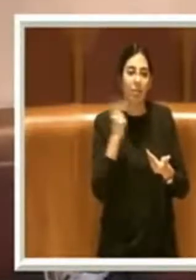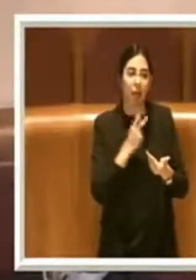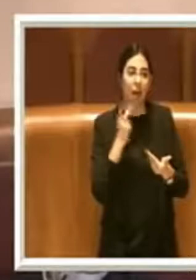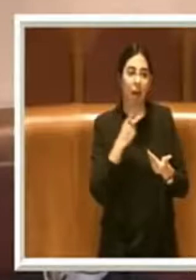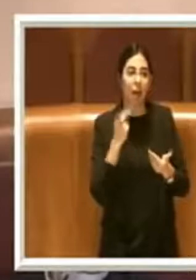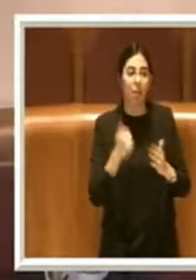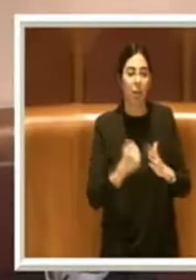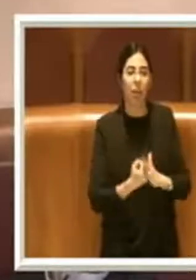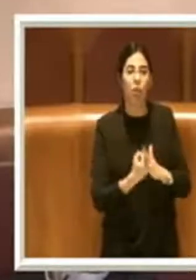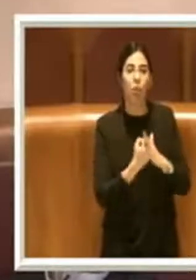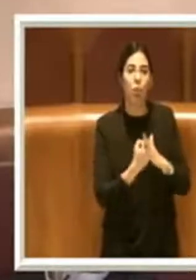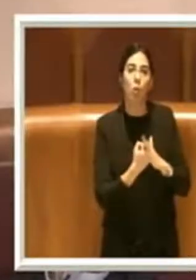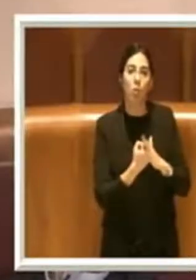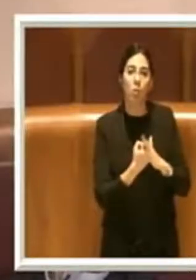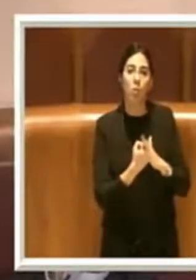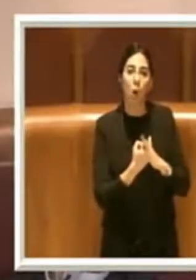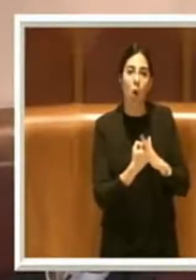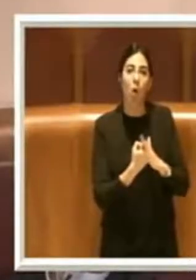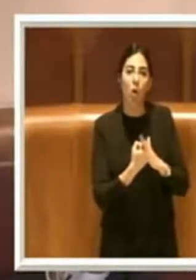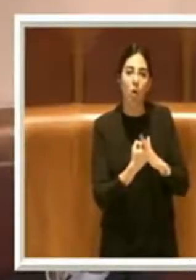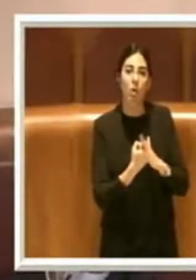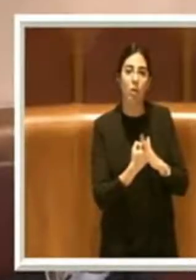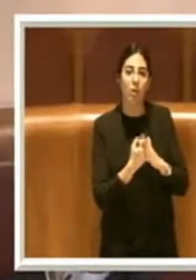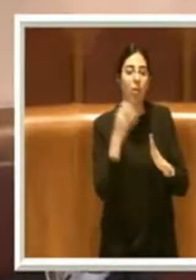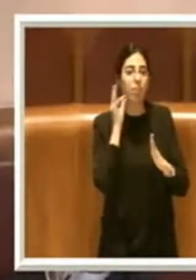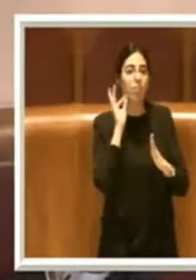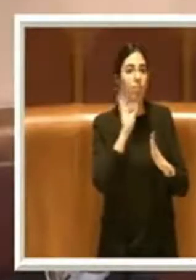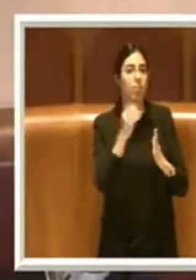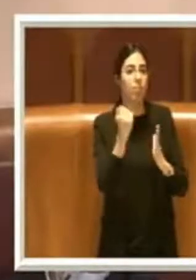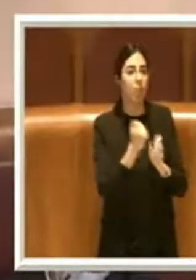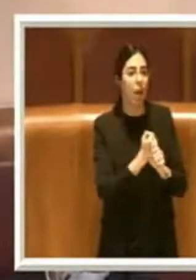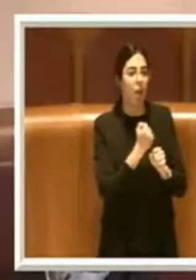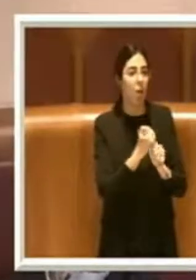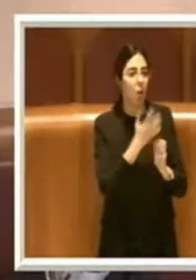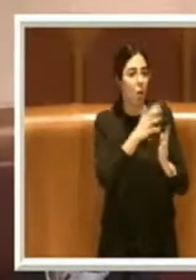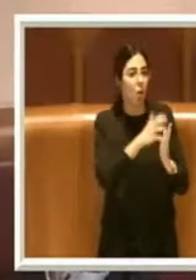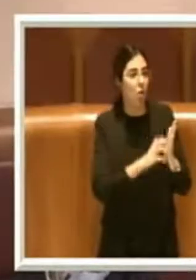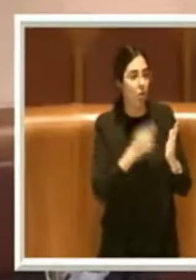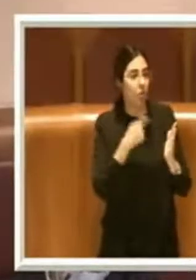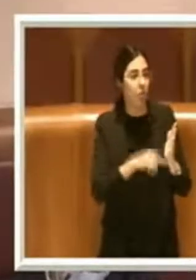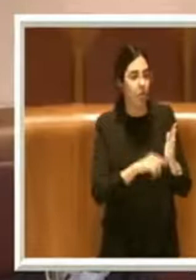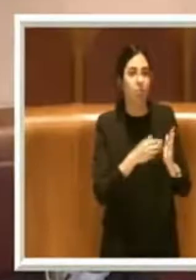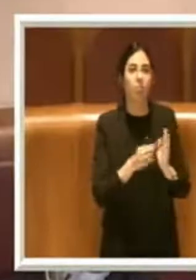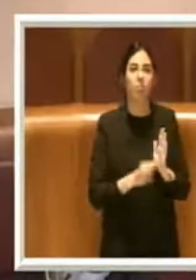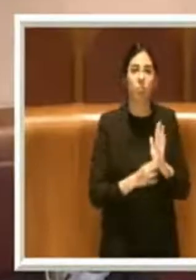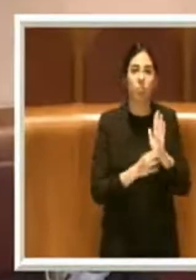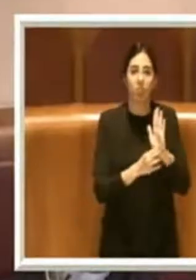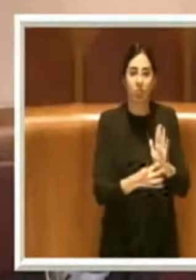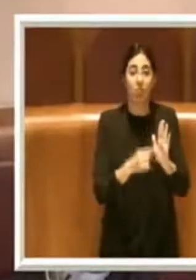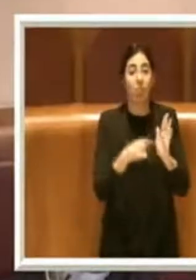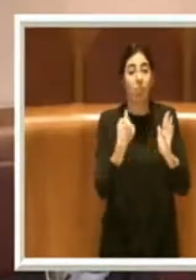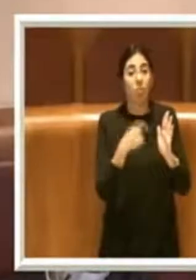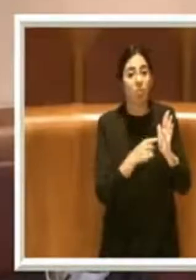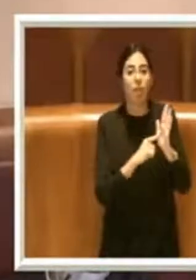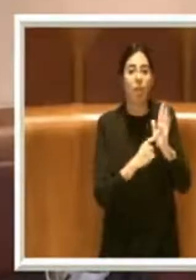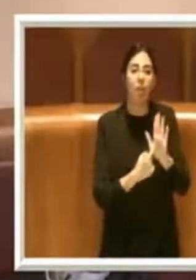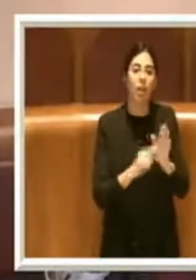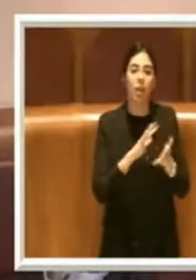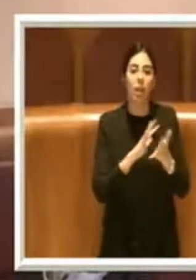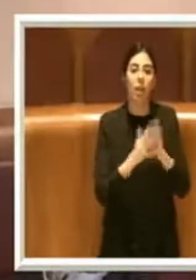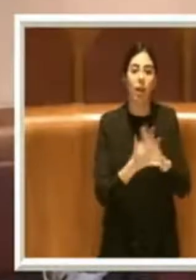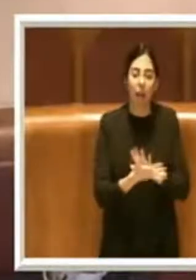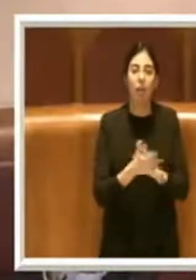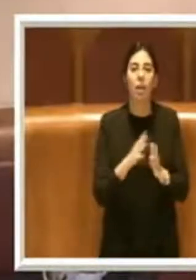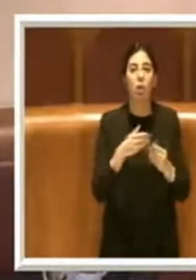un'importanza fondamentale alla realizzazione di questo lavoro e che sarà lo strumento di tutti, e ovviamente